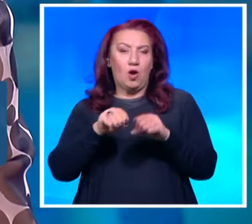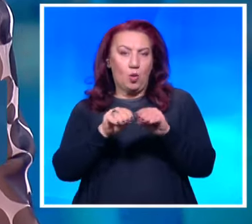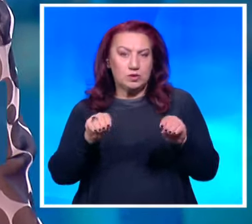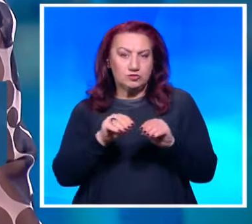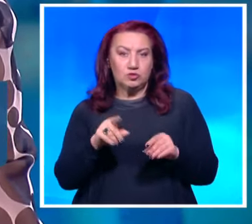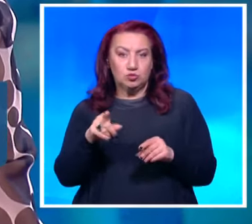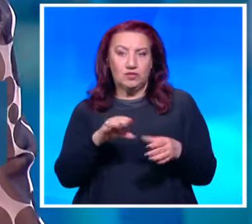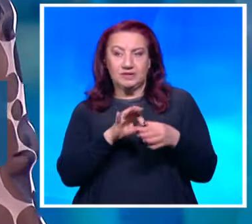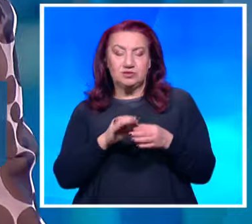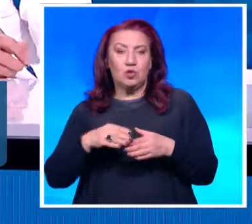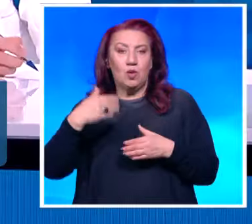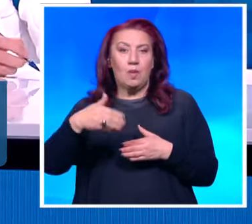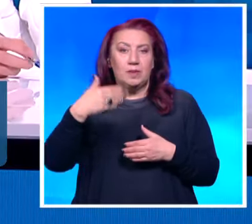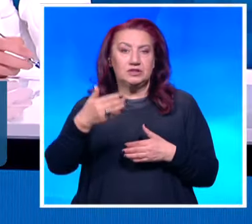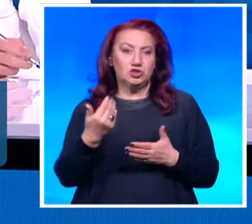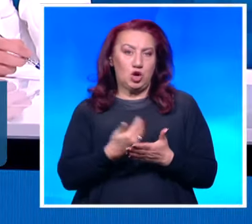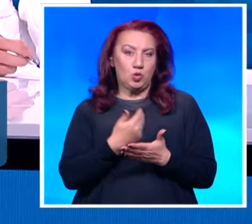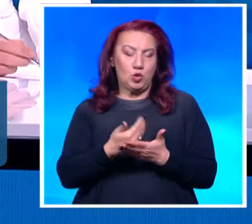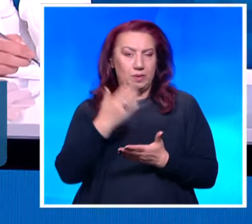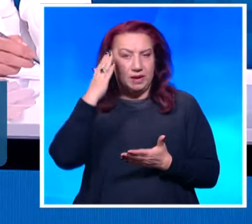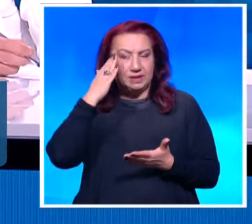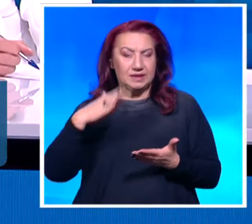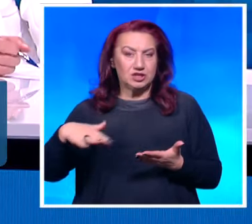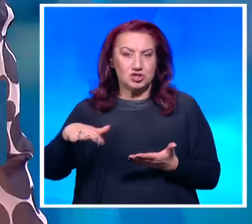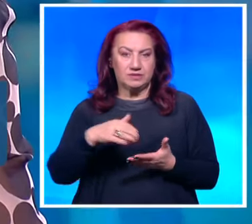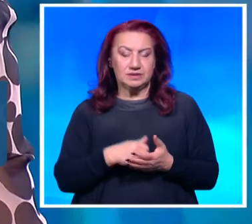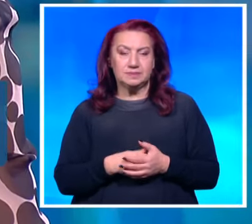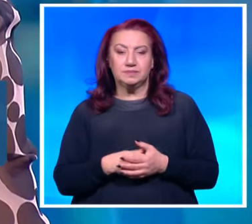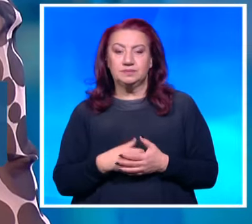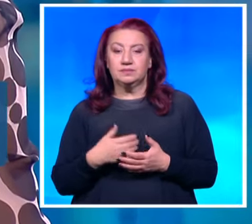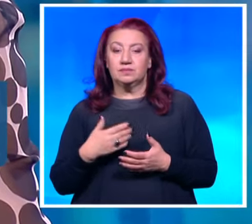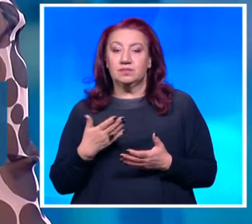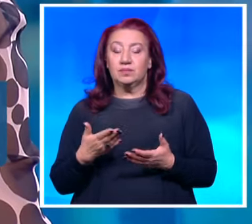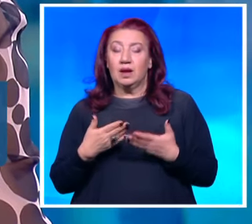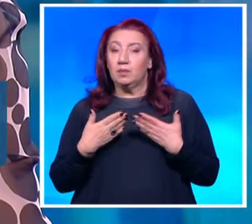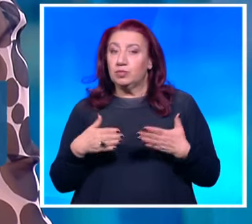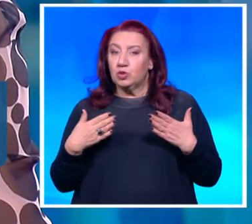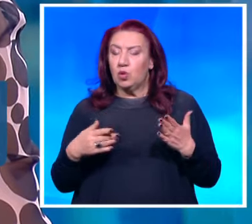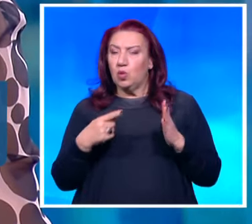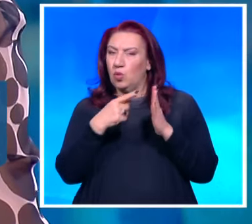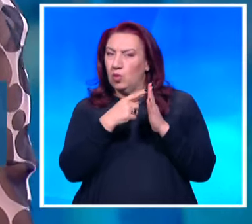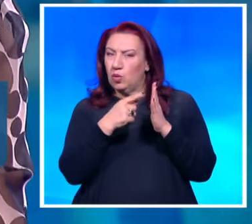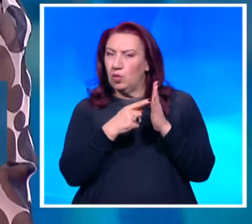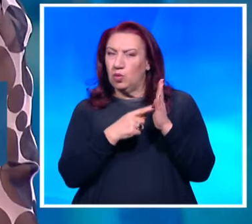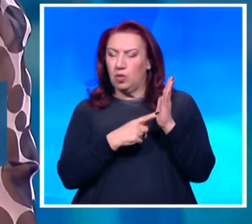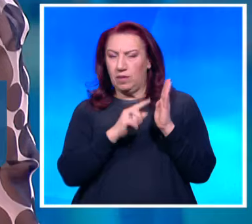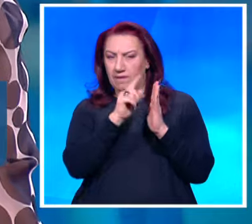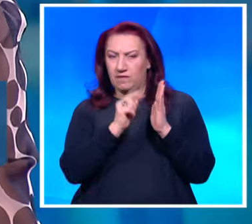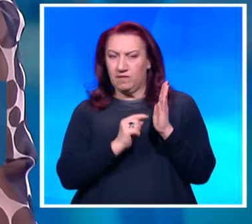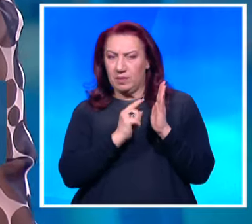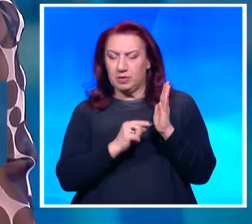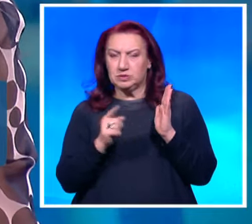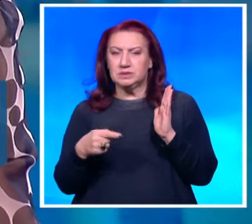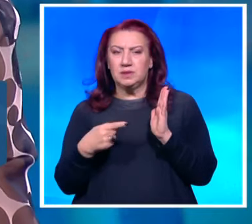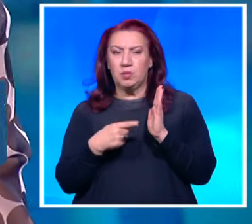А какво се случва с нашите деца? Има всъщност по много от индикаторите, те показват, че България се движи